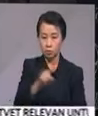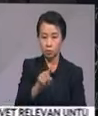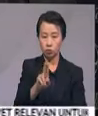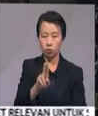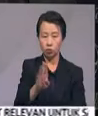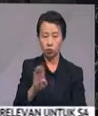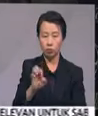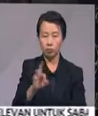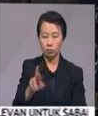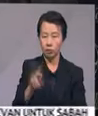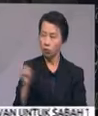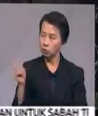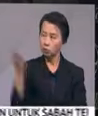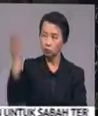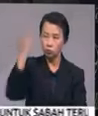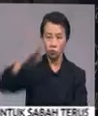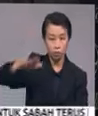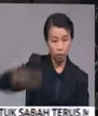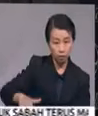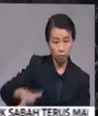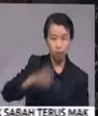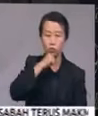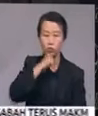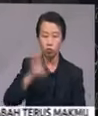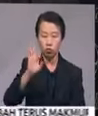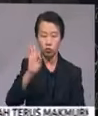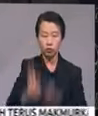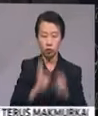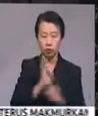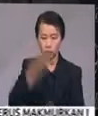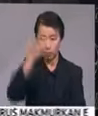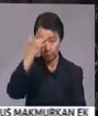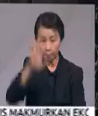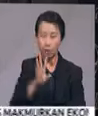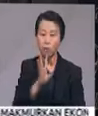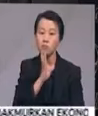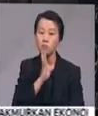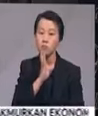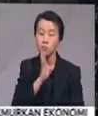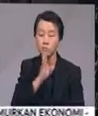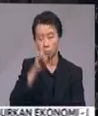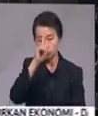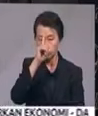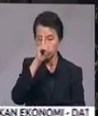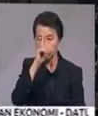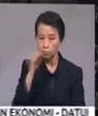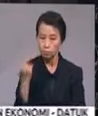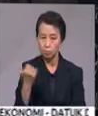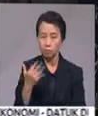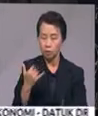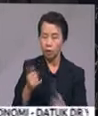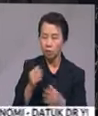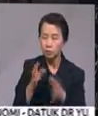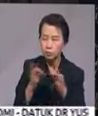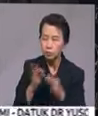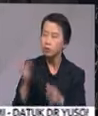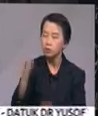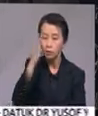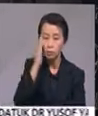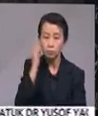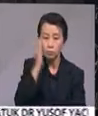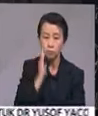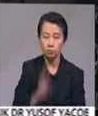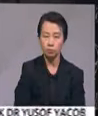புருசியோ சுவீலன் தஹூல் பிலியோ மஹில் பர்மாஸ் தமிழ். அரிய கிட்ட கன் மும்பாவு சிறுபு சிடிக்கே மங்கனாய் பங்களாமன் பிலியோ. வணக்கம்